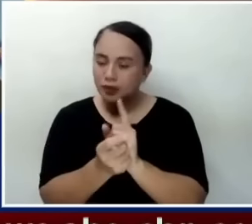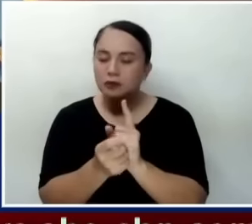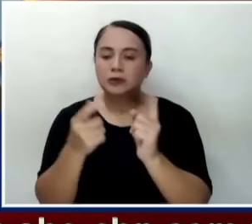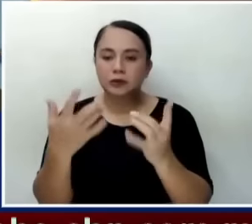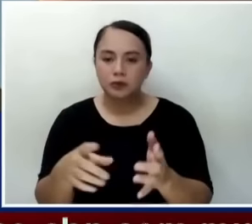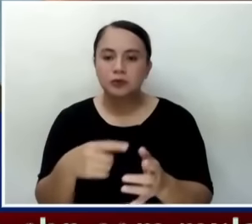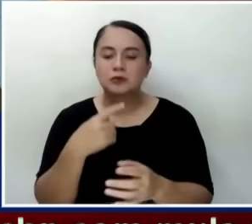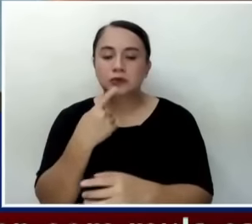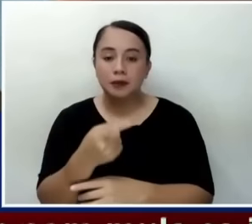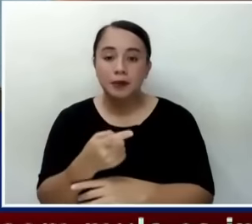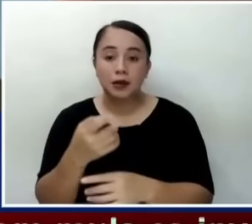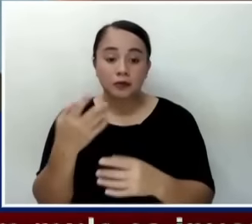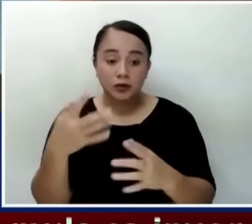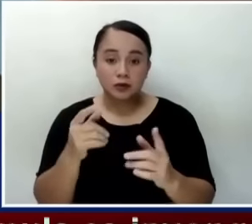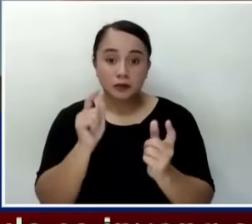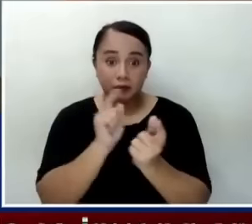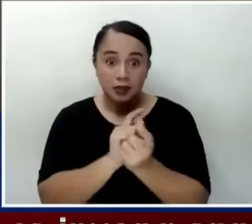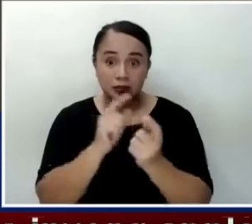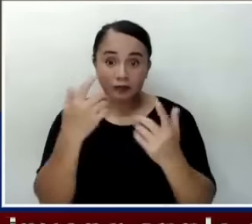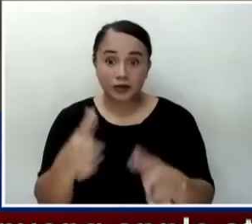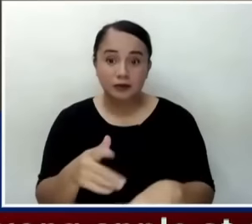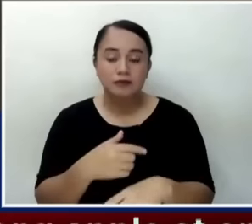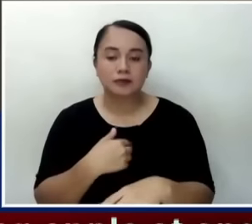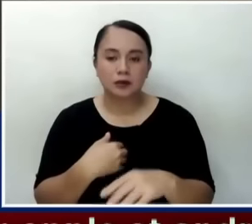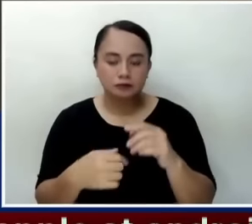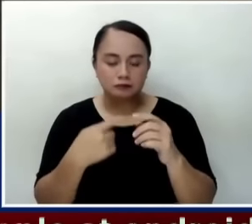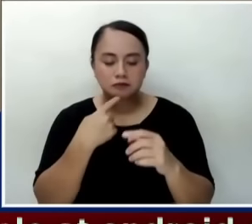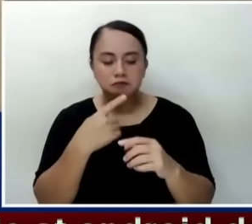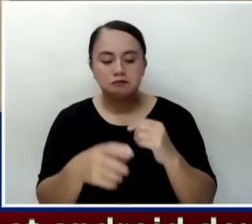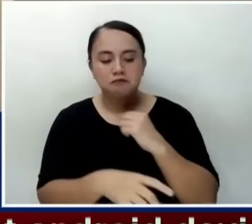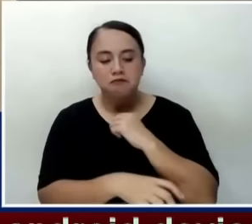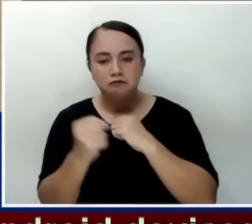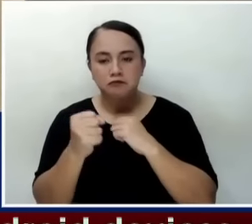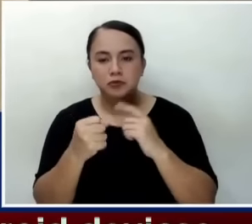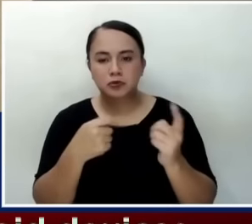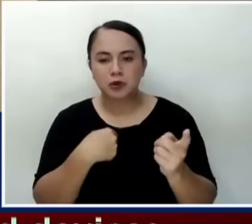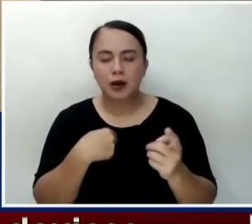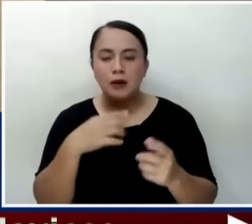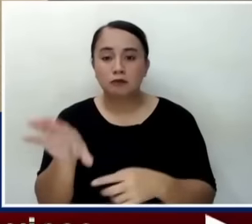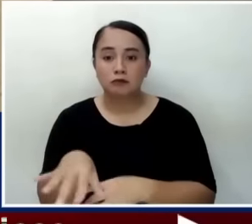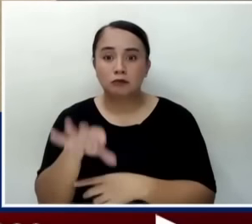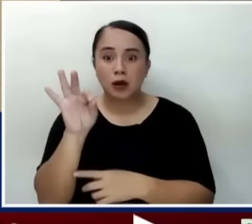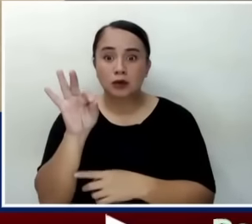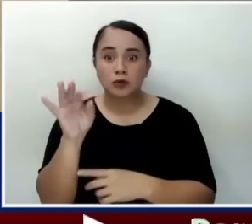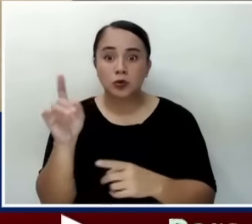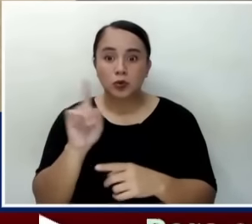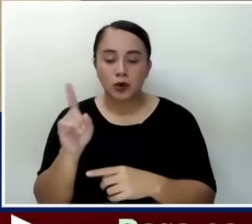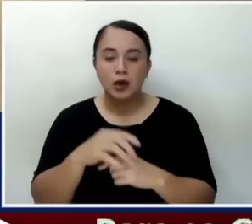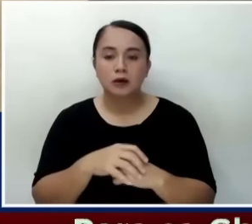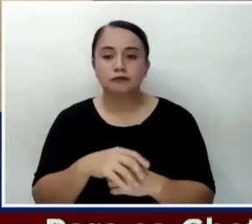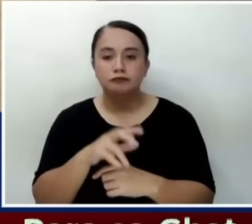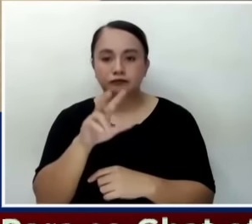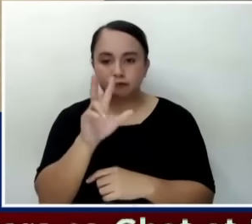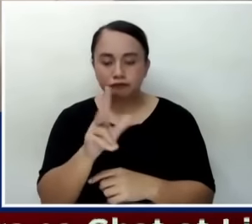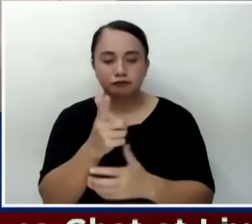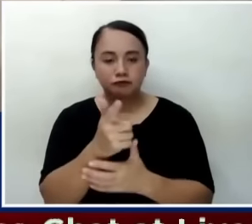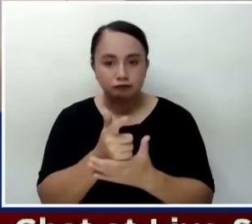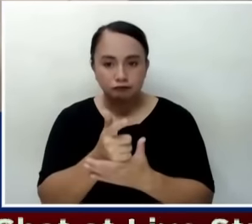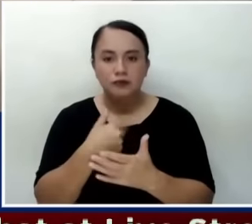ng parang robbery. Kabilang sa mga na-recover ng pulisya sa mga suspect ang tatlong baril, ilang